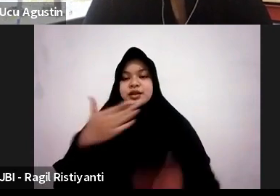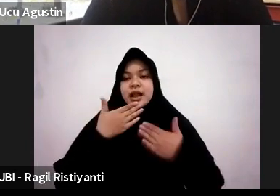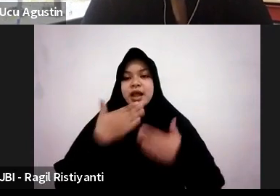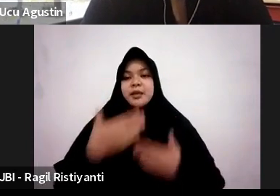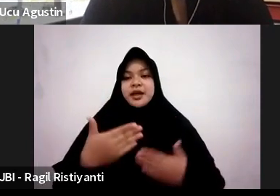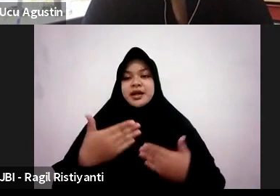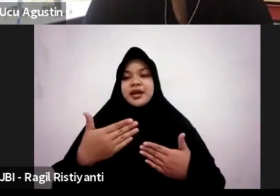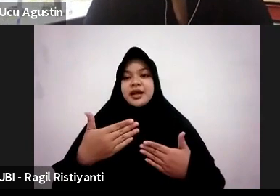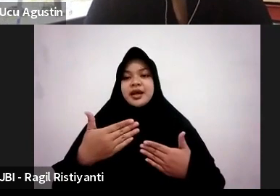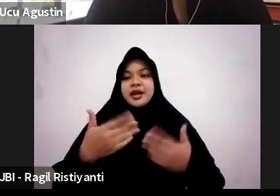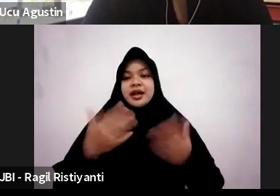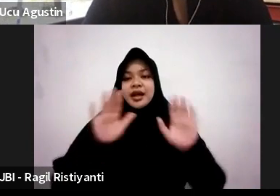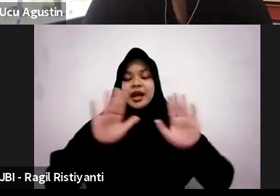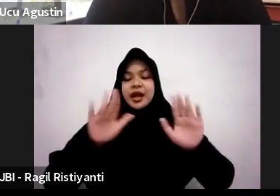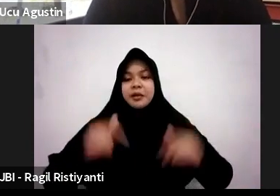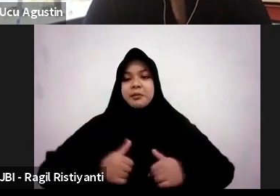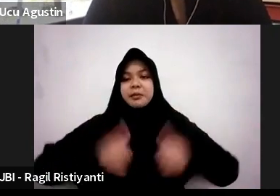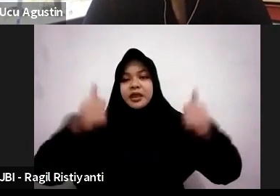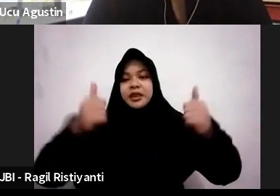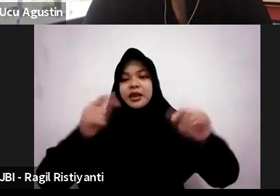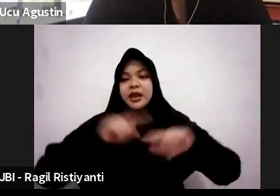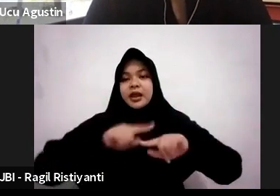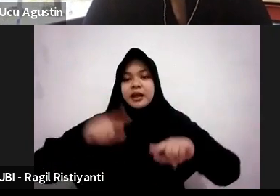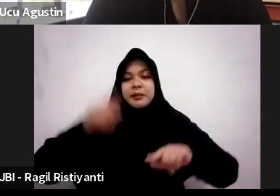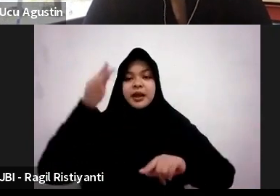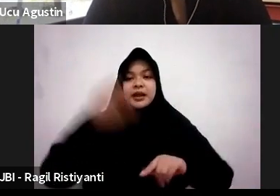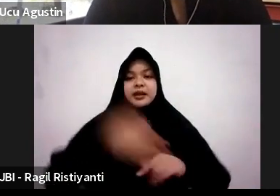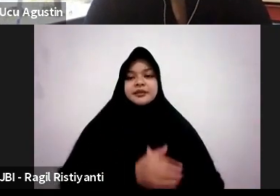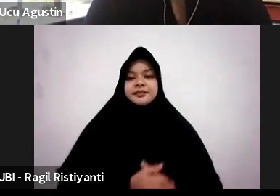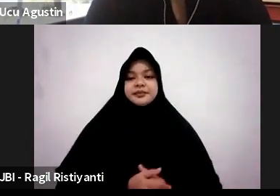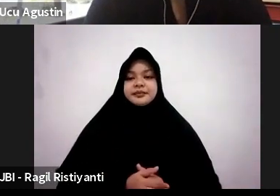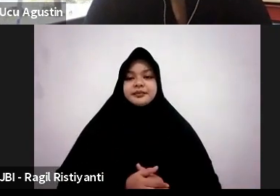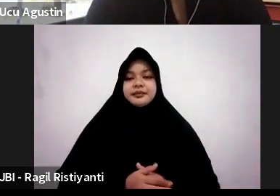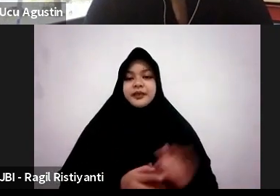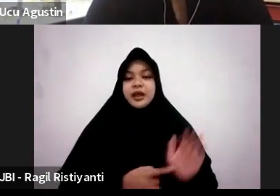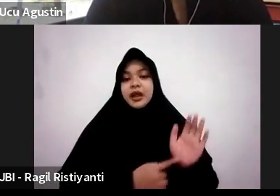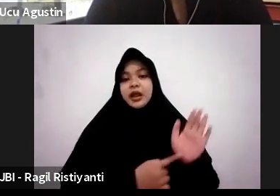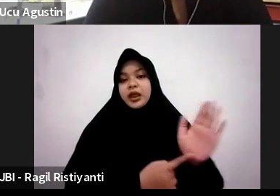tetapi nanti ketika eh ditayangkan